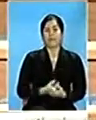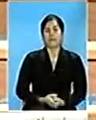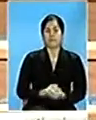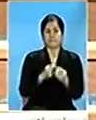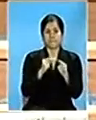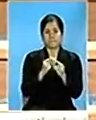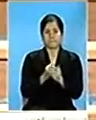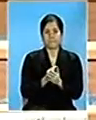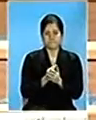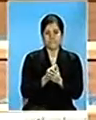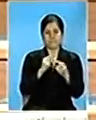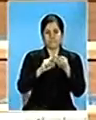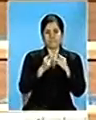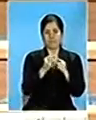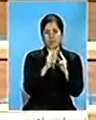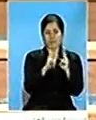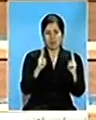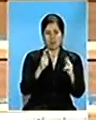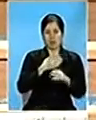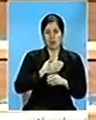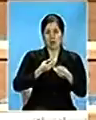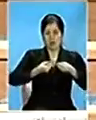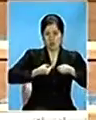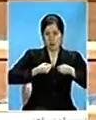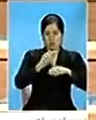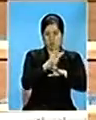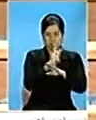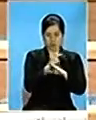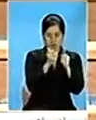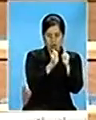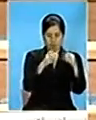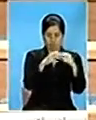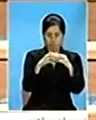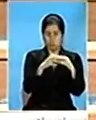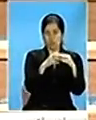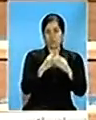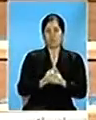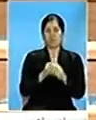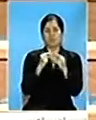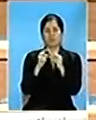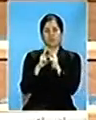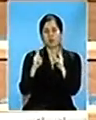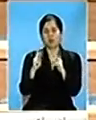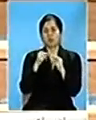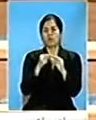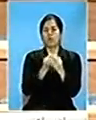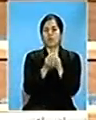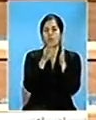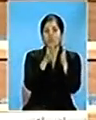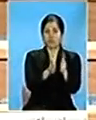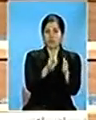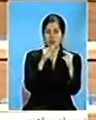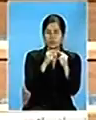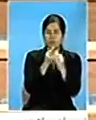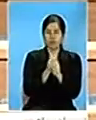ความไว้วางใจจากเพื่อนในกรรมธิการให้เป็นประธานอนุกรรมธิการการพัฒนาการเมืองและการสื่อสารมวลชนซึ่งเราจะหยิบ